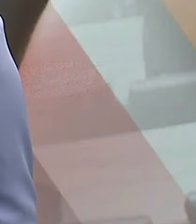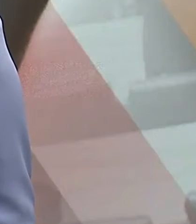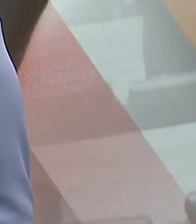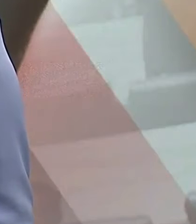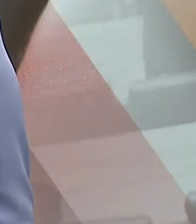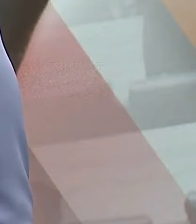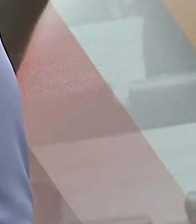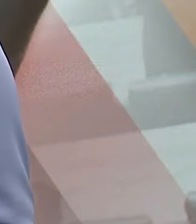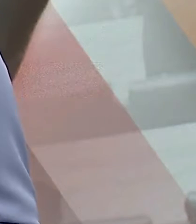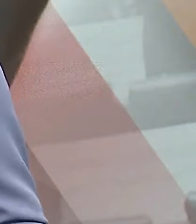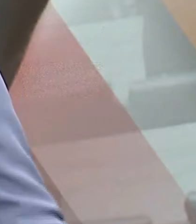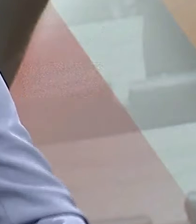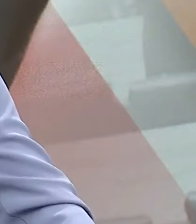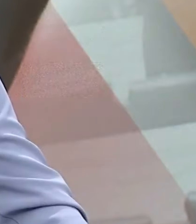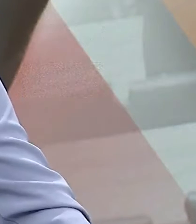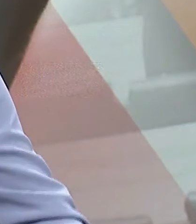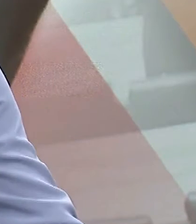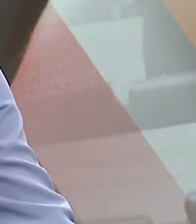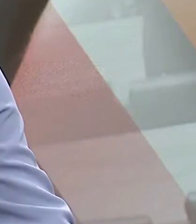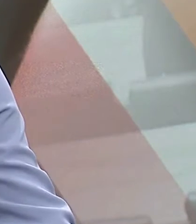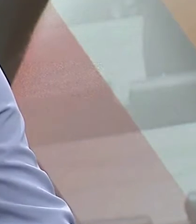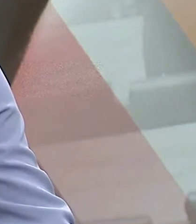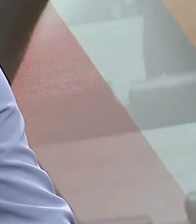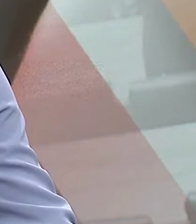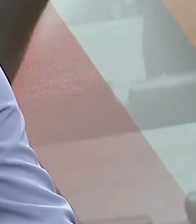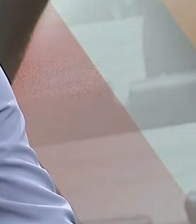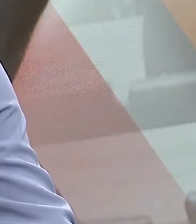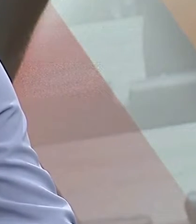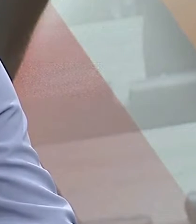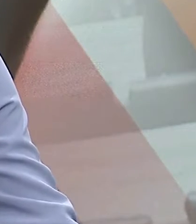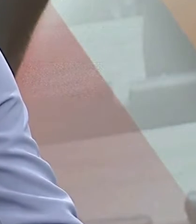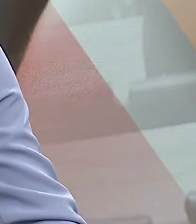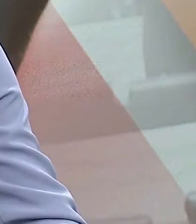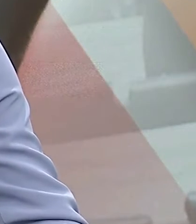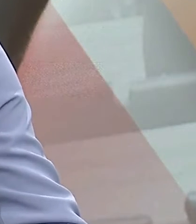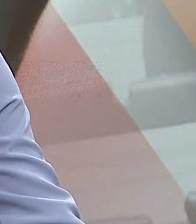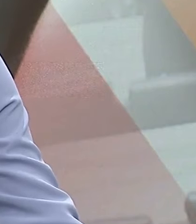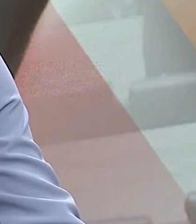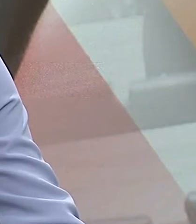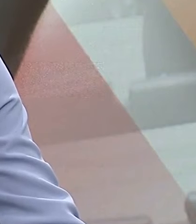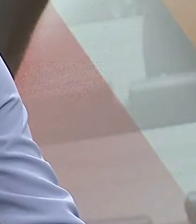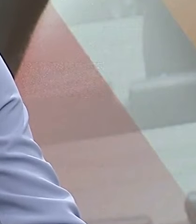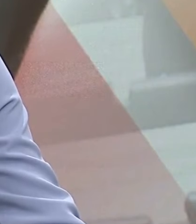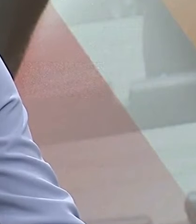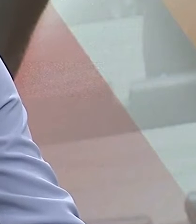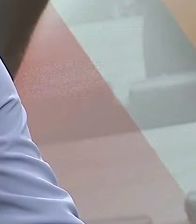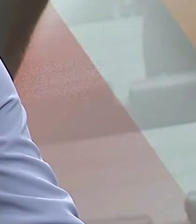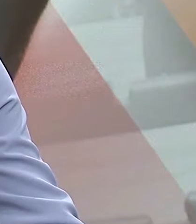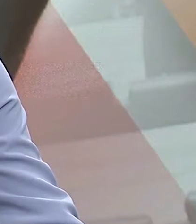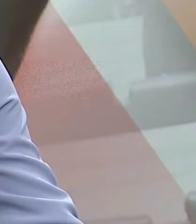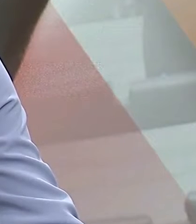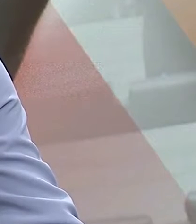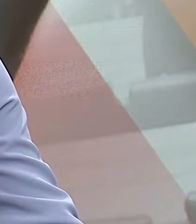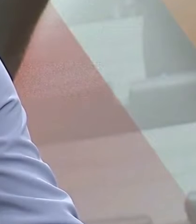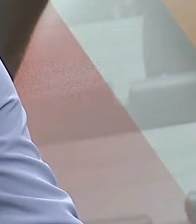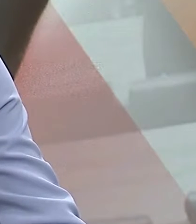ในชวงเย็ก็มีอีกหนึ่รัฐมนตรีที่ถูกอภิปรายด้วยนะคะกคือรฐมนตรีที่เพิงค่ะ จะเข้ามารตำแหน่งได้เพีง 6 เดือนรัมนตรี